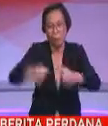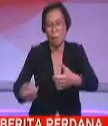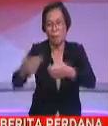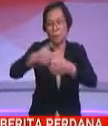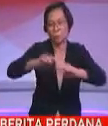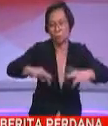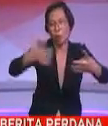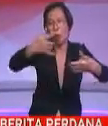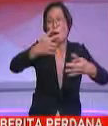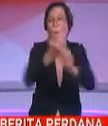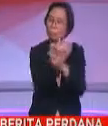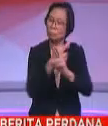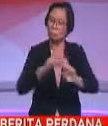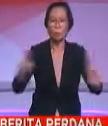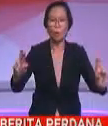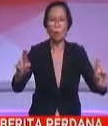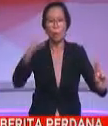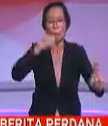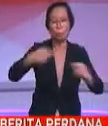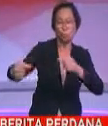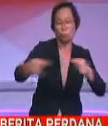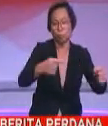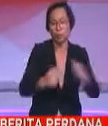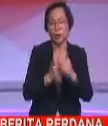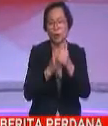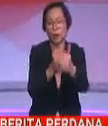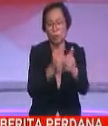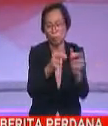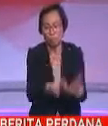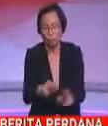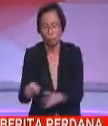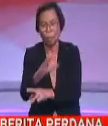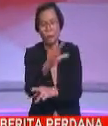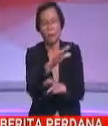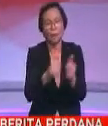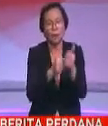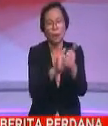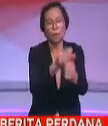di mana mereka bersedia untuk beraksi mengikut perancangan dan